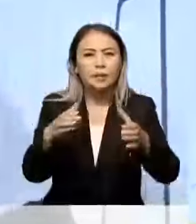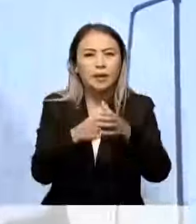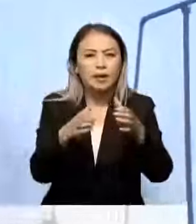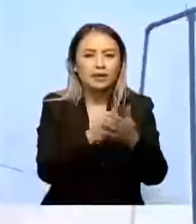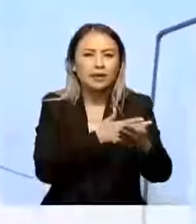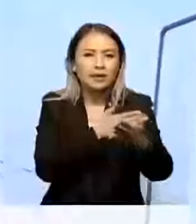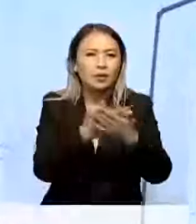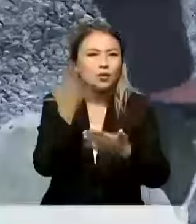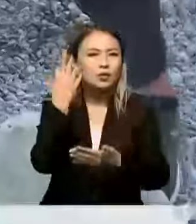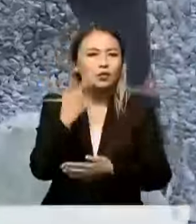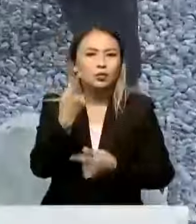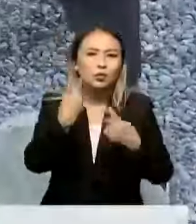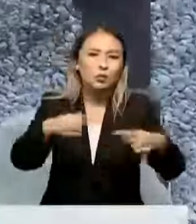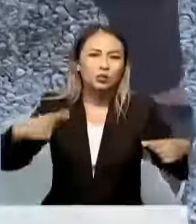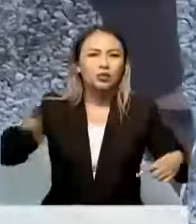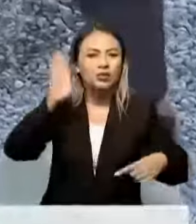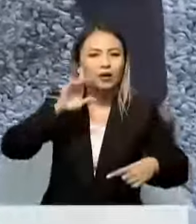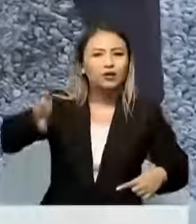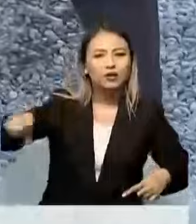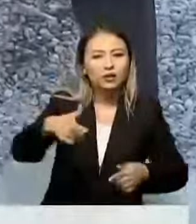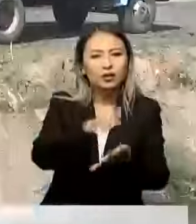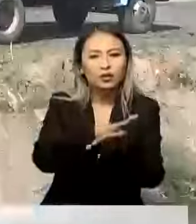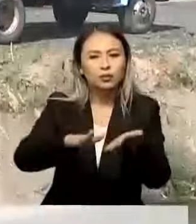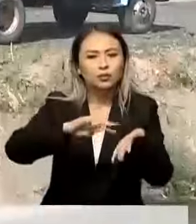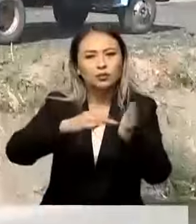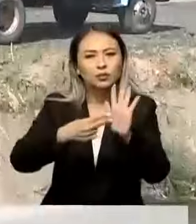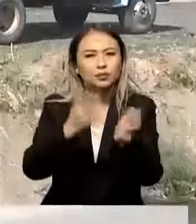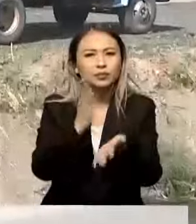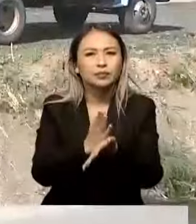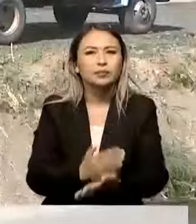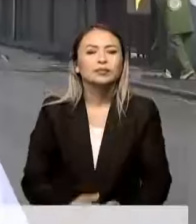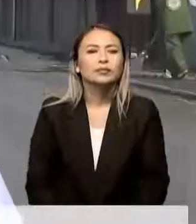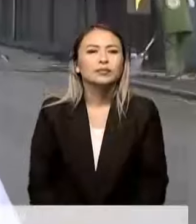өкілдері аясында өзге де өзен көлдің аумағын тазартуды жоспарлап отыр.